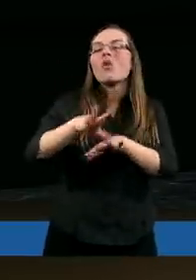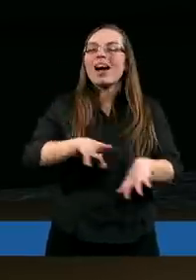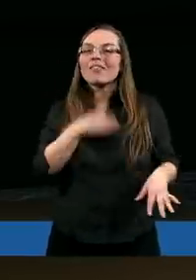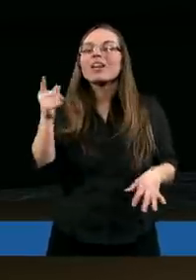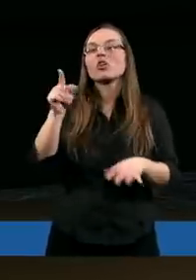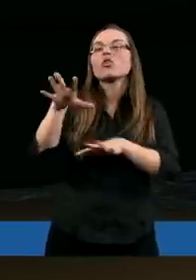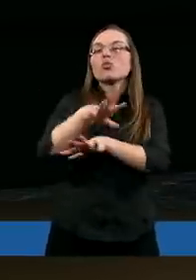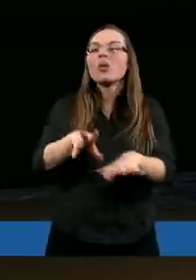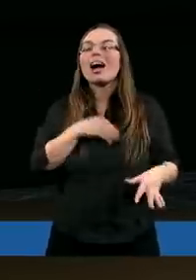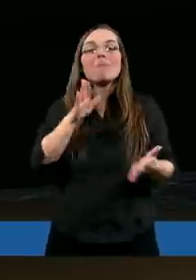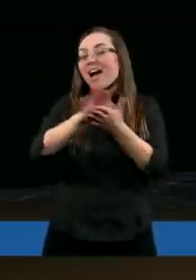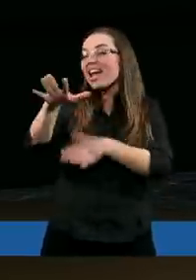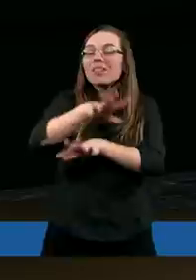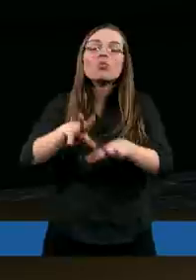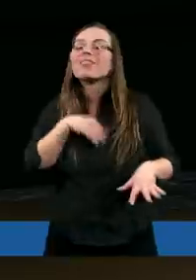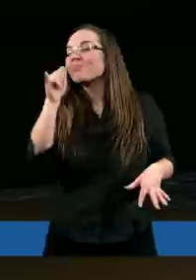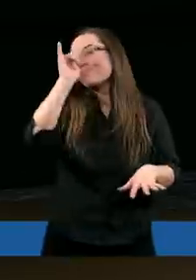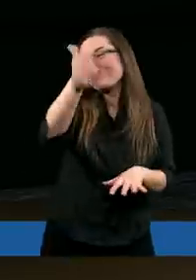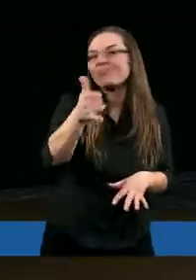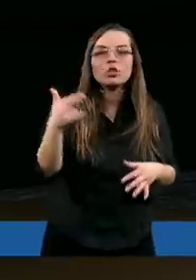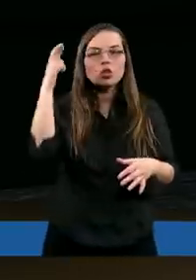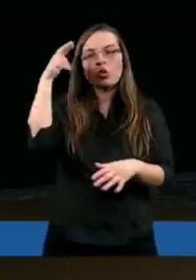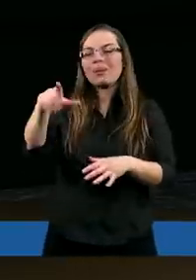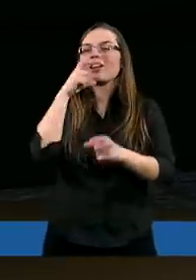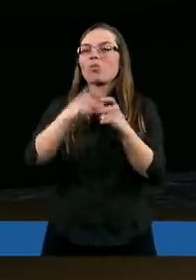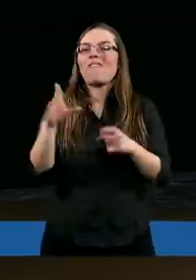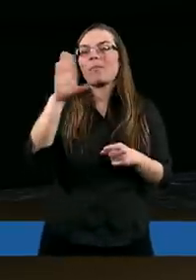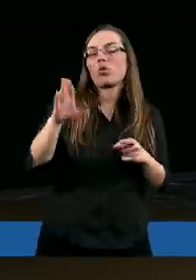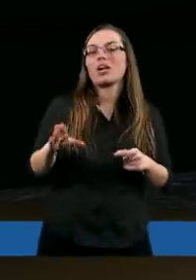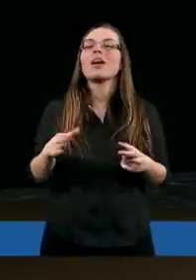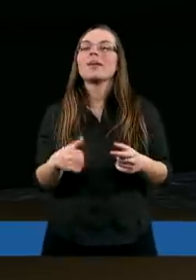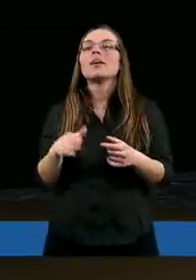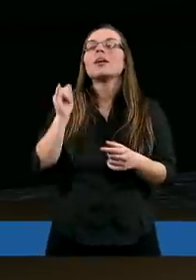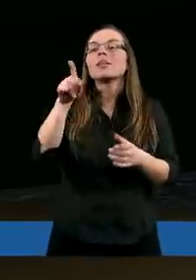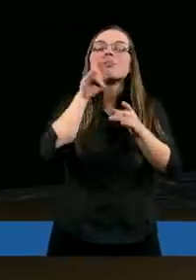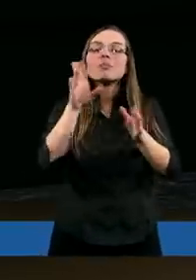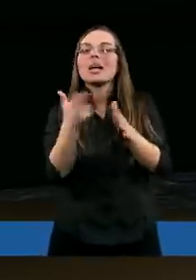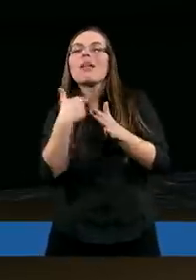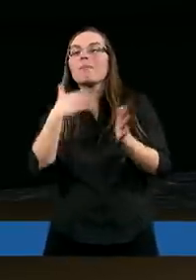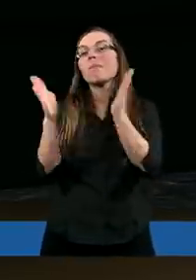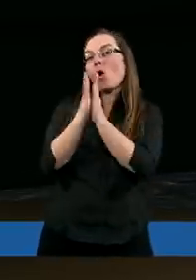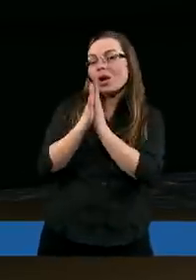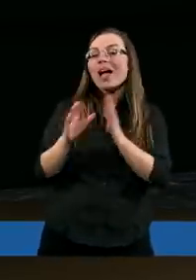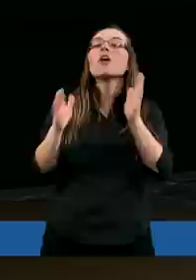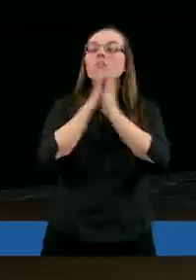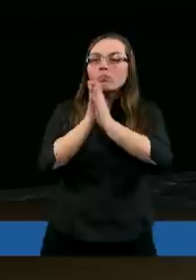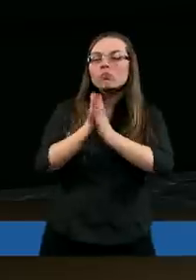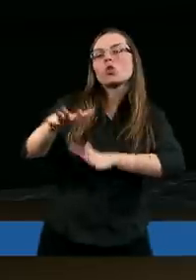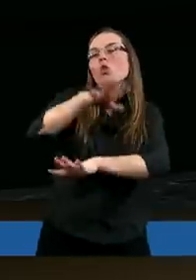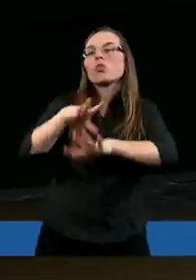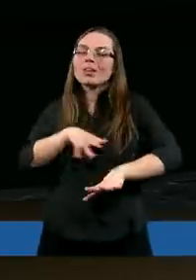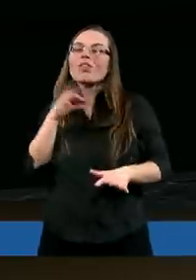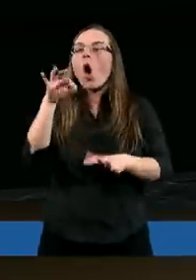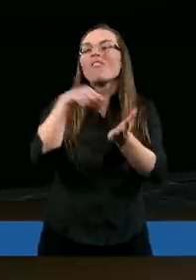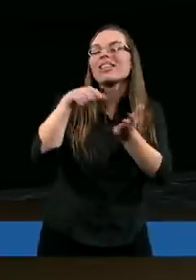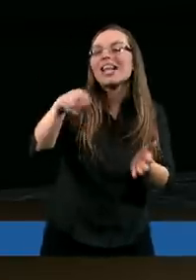bez Ducha Świętego nie jesteśmy w stanie zrozumieć Słowa Bożego. I na przykład ja, kiedy się modlę, to proszę Ducha Świętego o